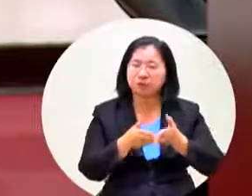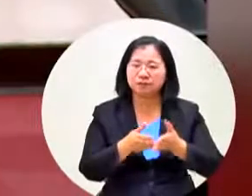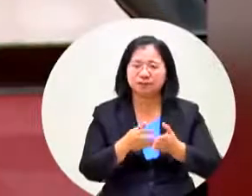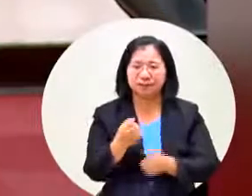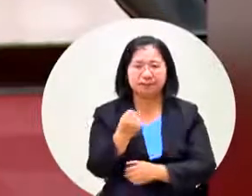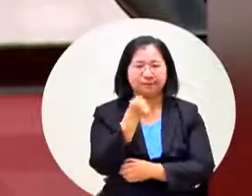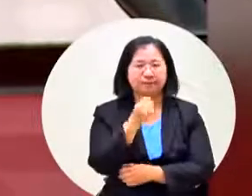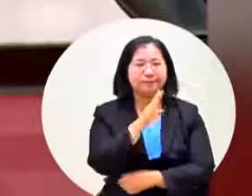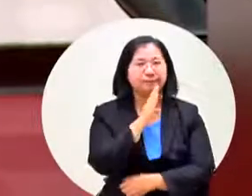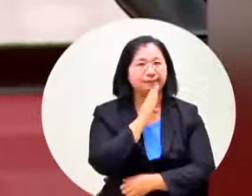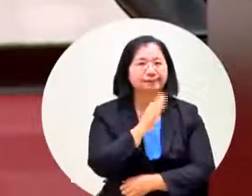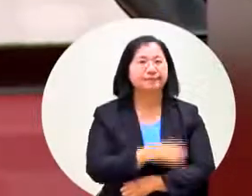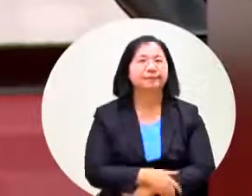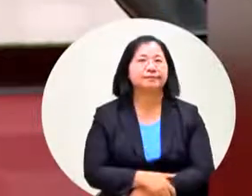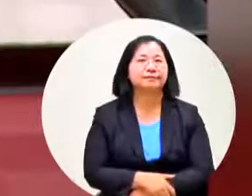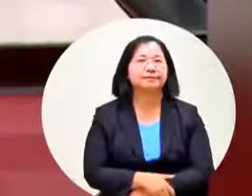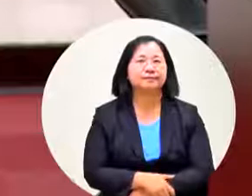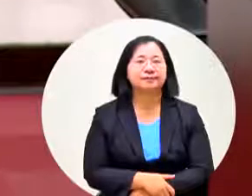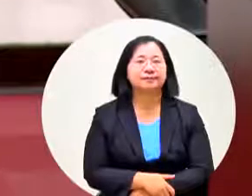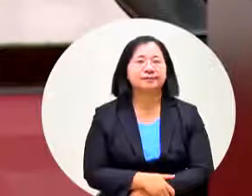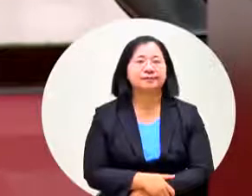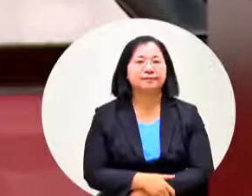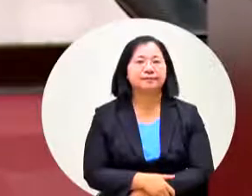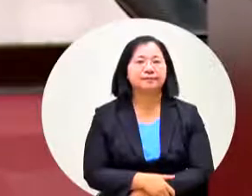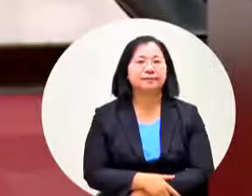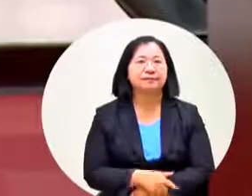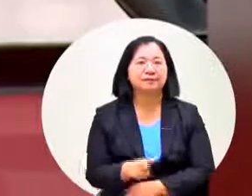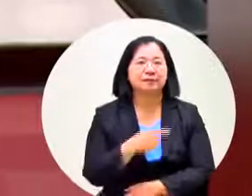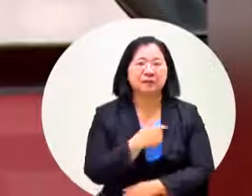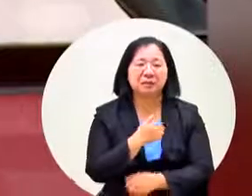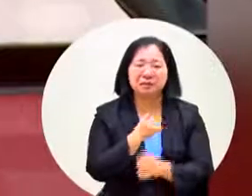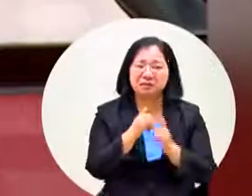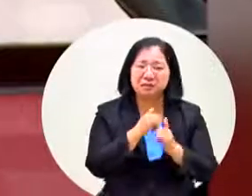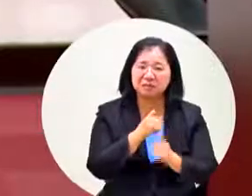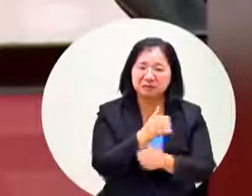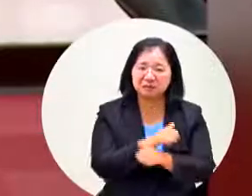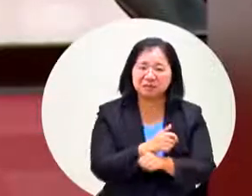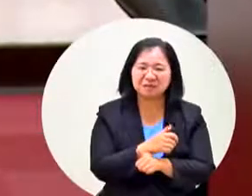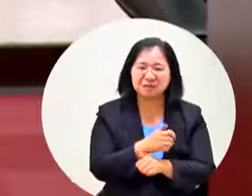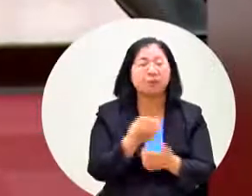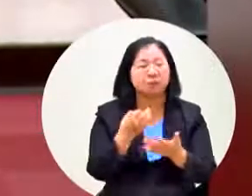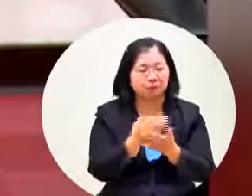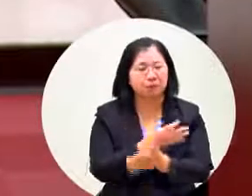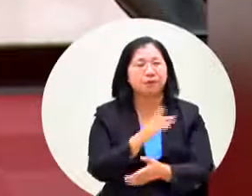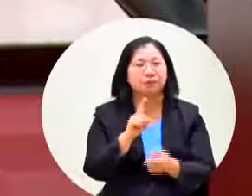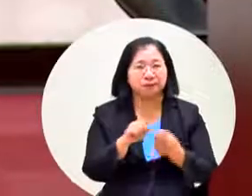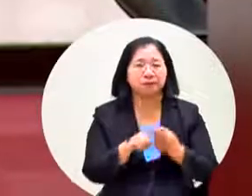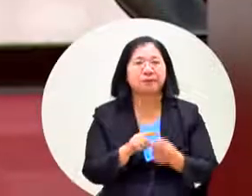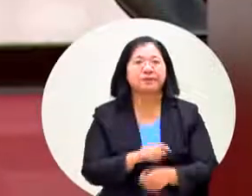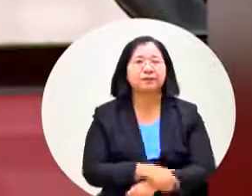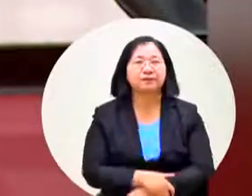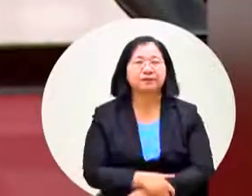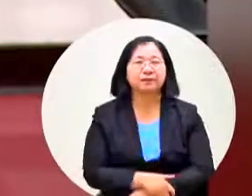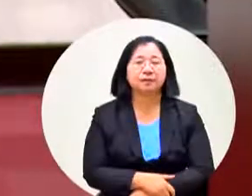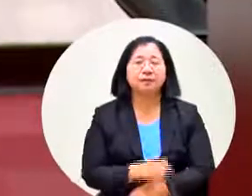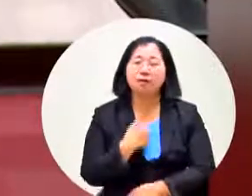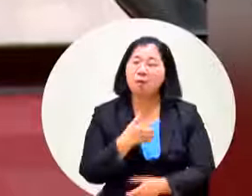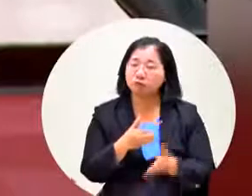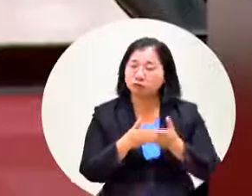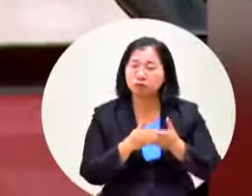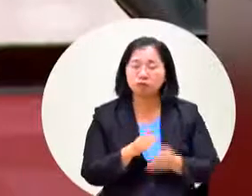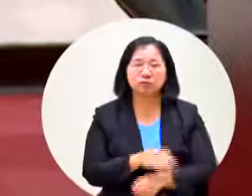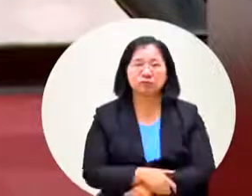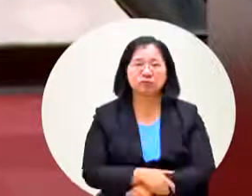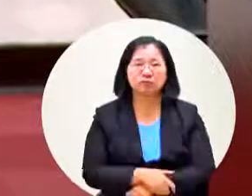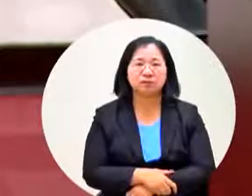咱国家进步的一个足重要的这力量了吼。因为较无社会历练